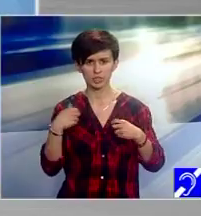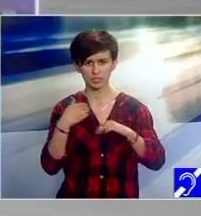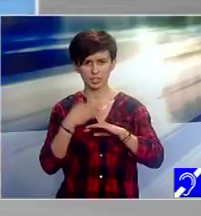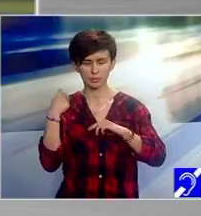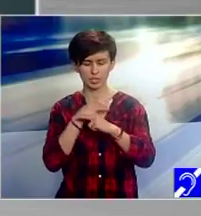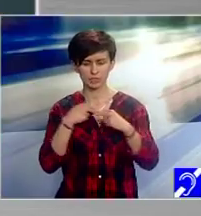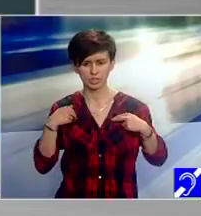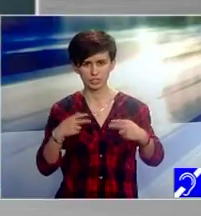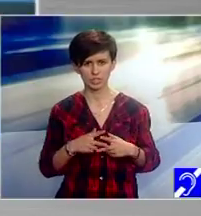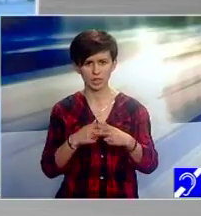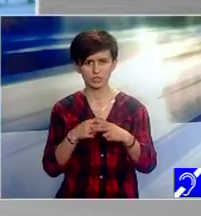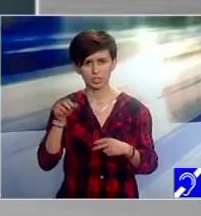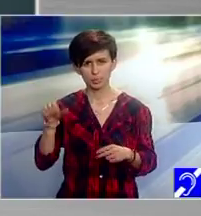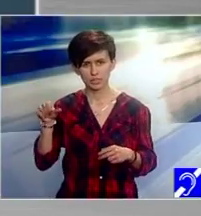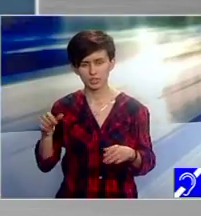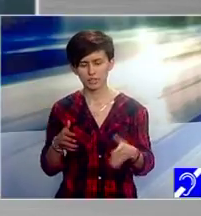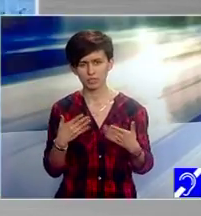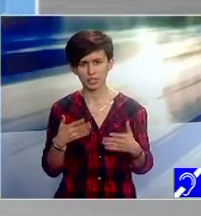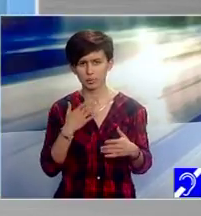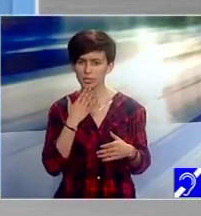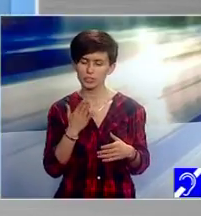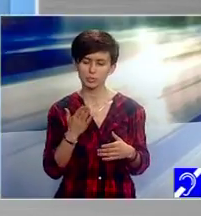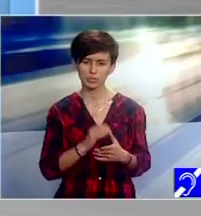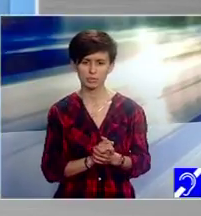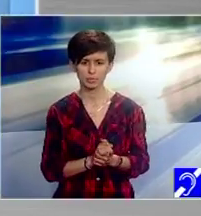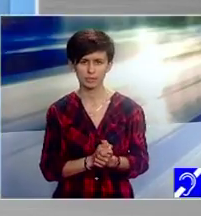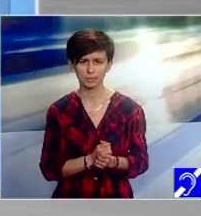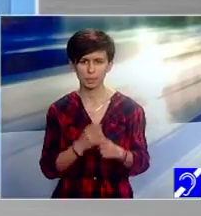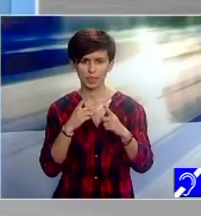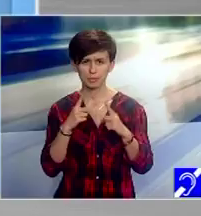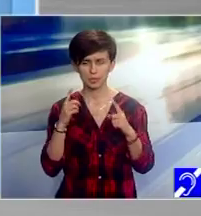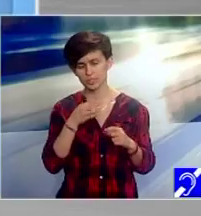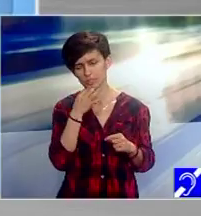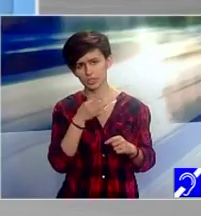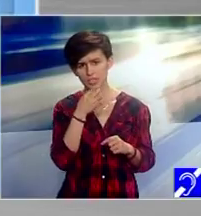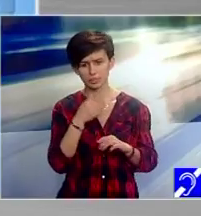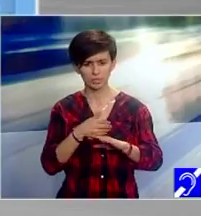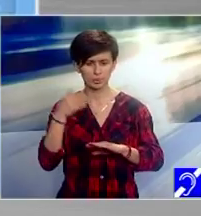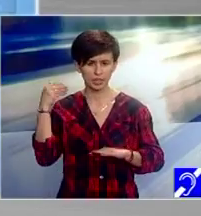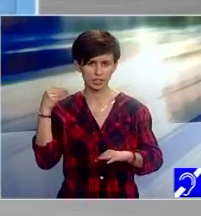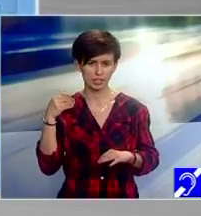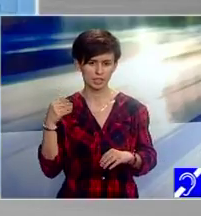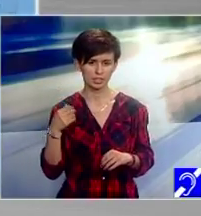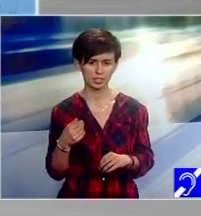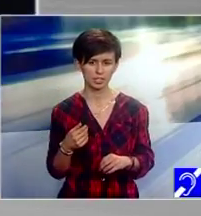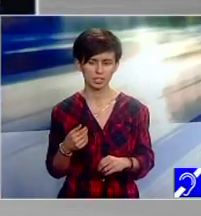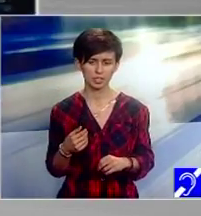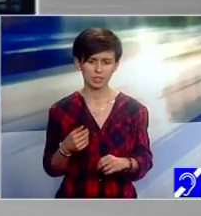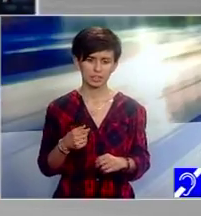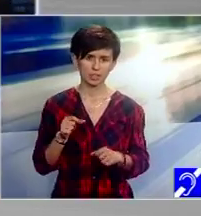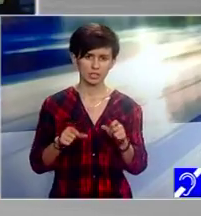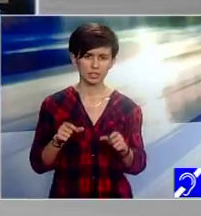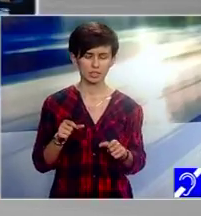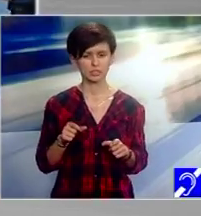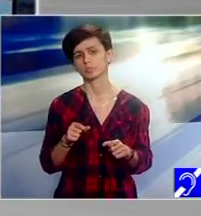genere grupuri de persoane vulnerabile și mulțumim pentru asta. Pomenea domnul profesor puțin mai devreme, domnul Silviu Vanda, care este unul dintre invitații mei de astăzi, despre